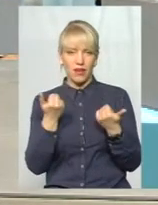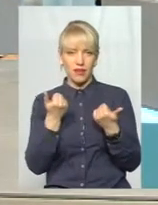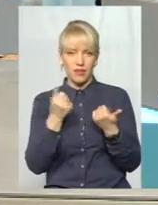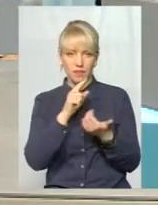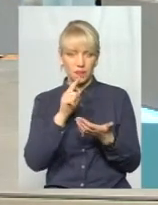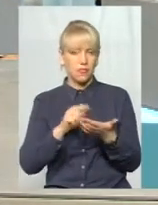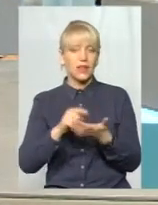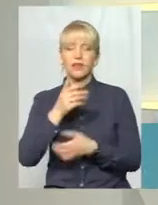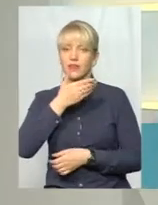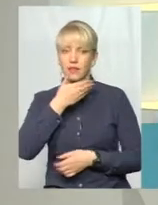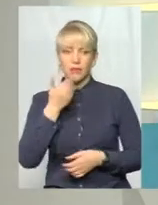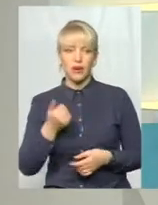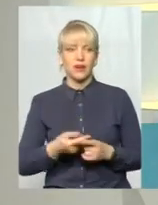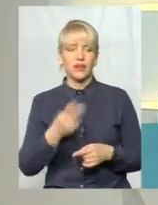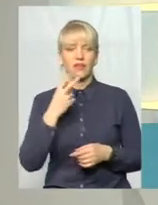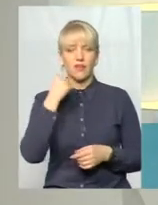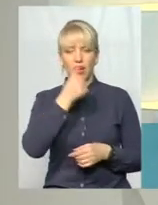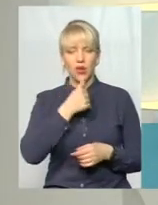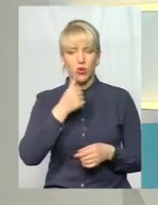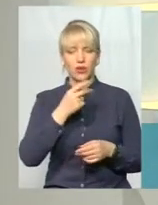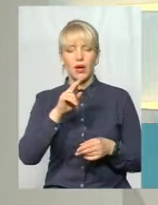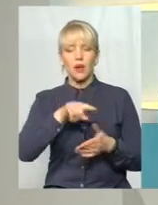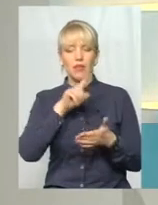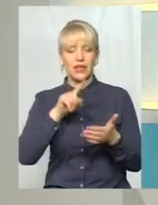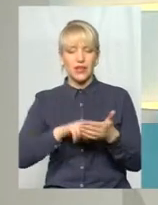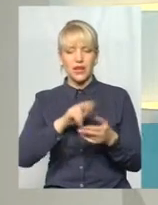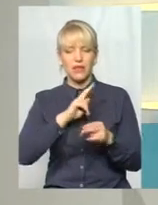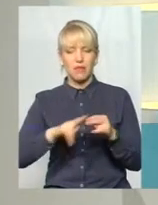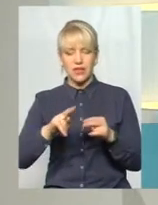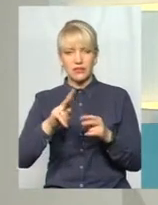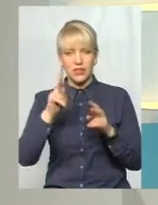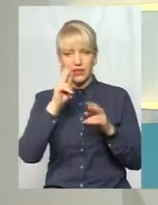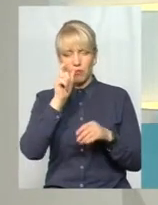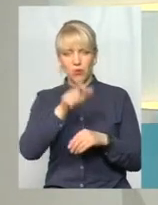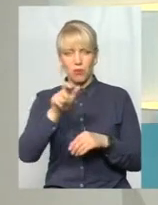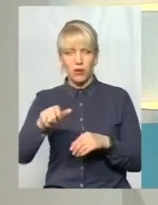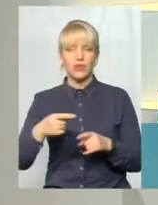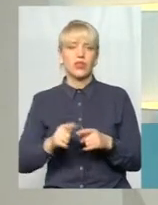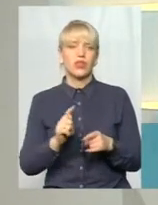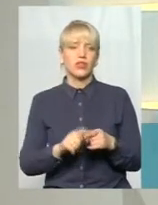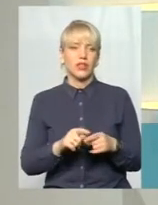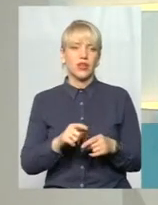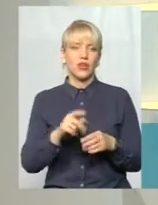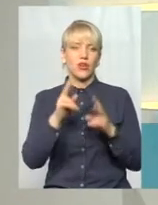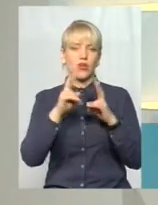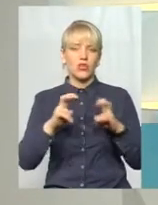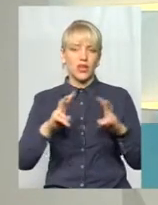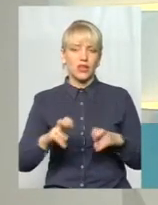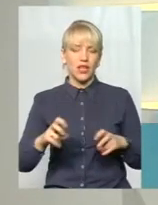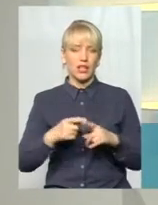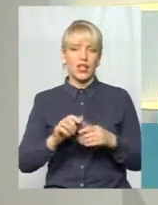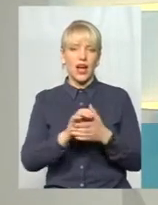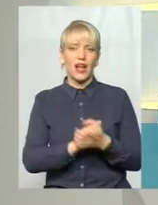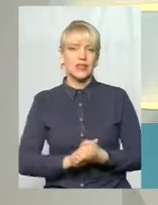питання зниклих безвісти на сході України розглядали на парламентській асамблеї Ради Європи 25 червня 2015 року. І там